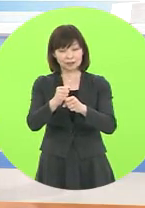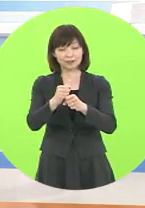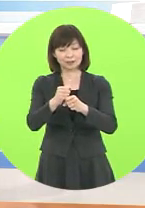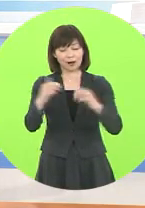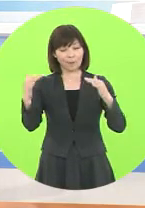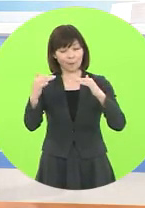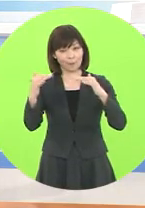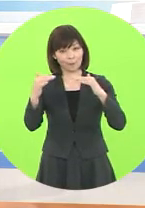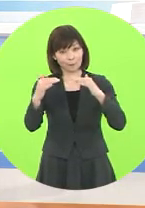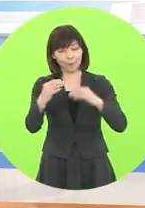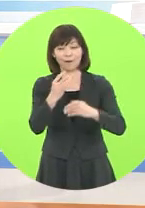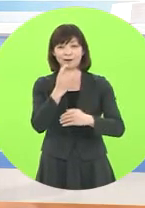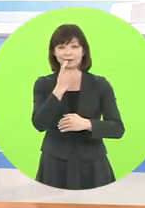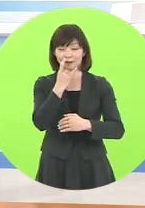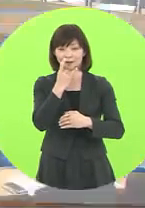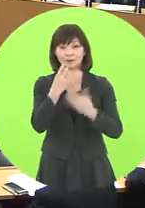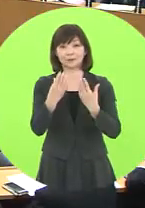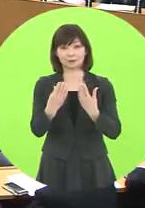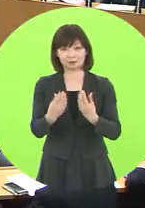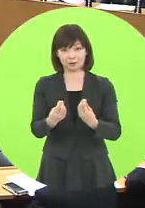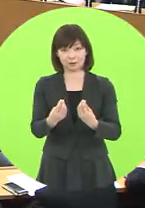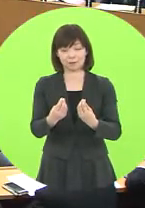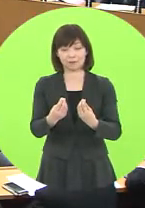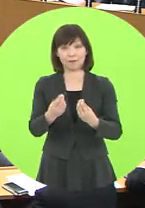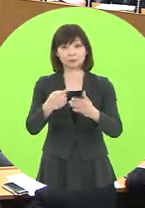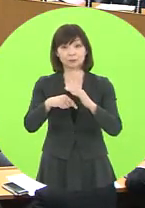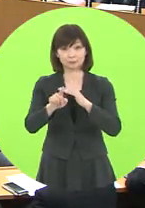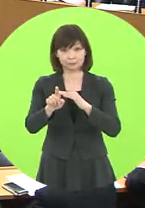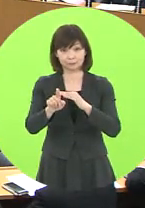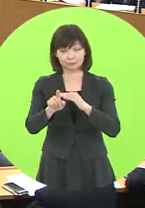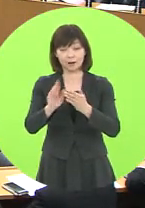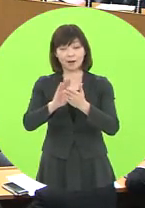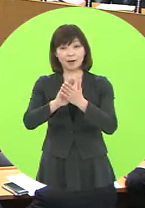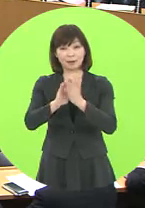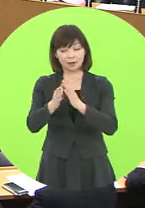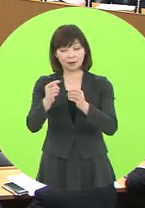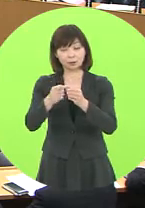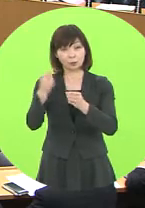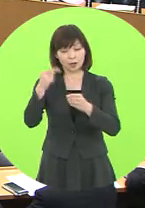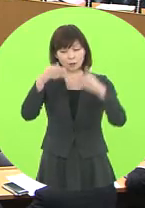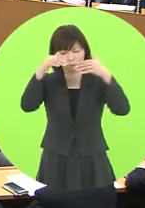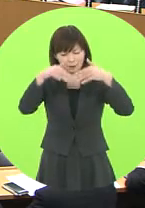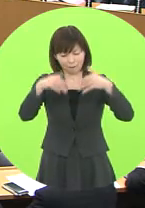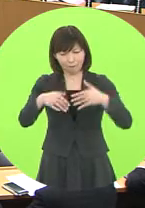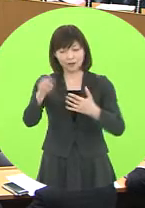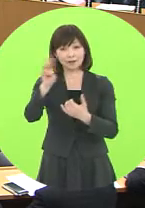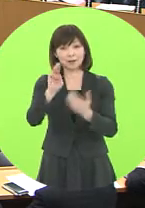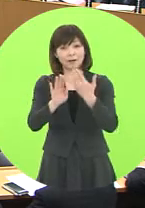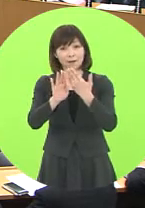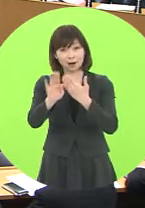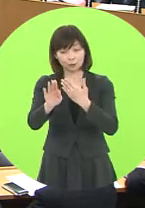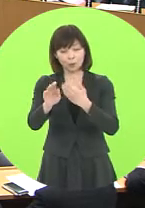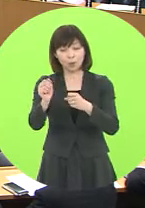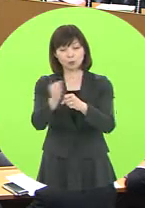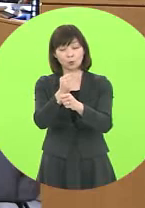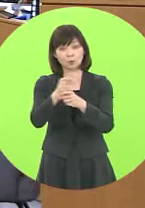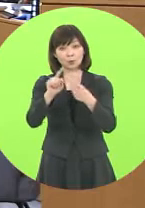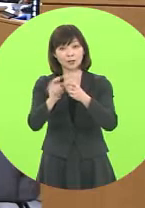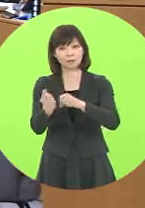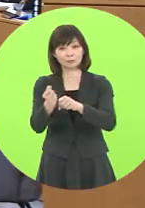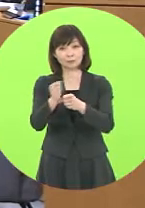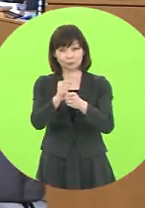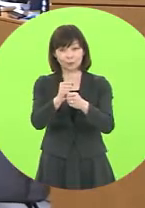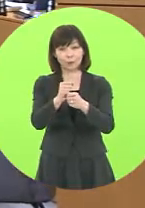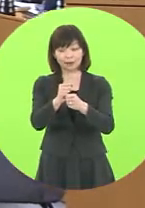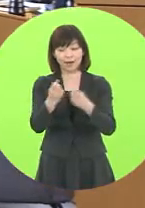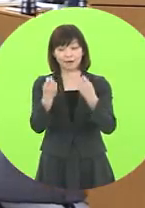されると期待されていました。それは県が2018年の豪雨災害からの創造的復興による新